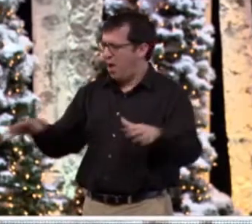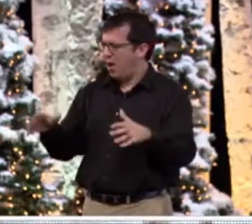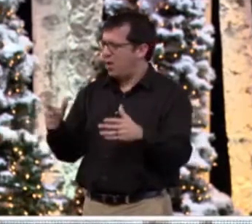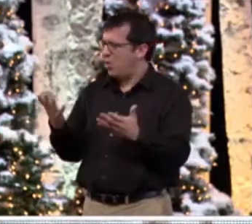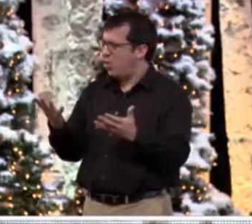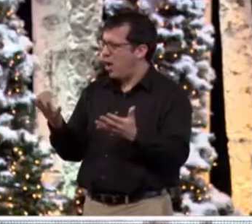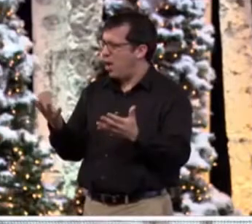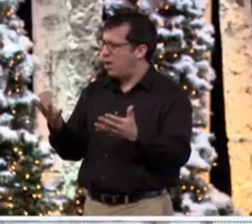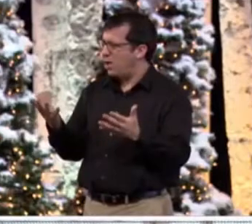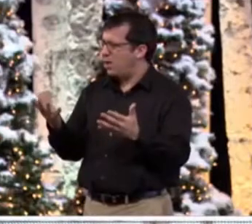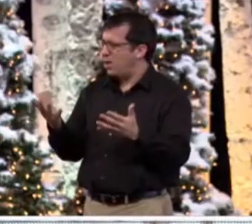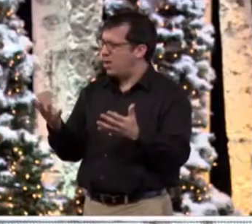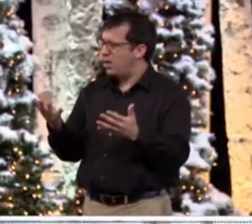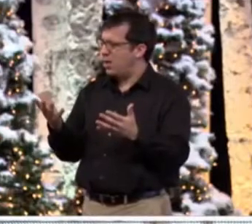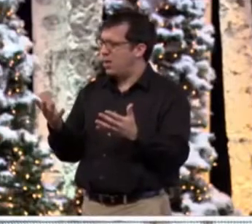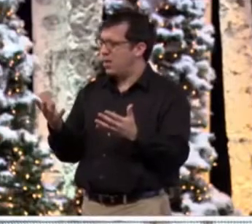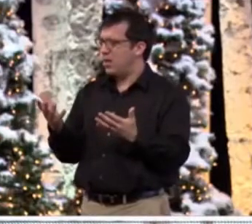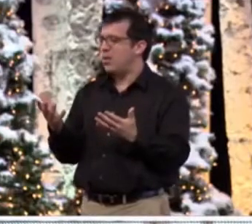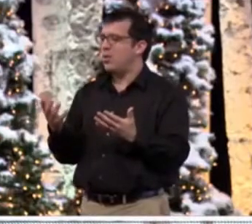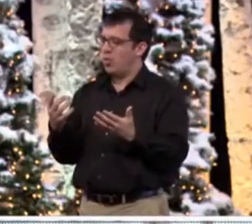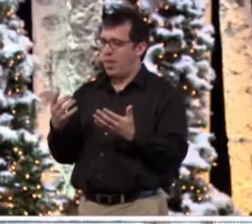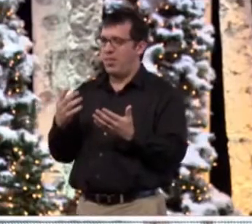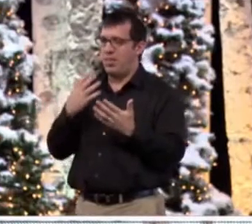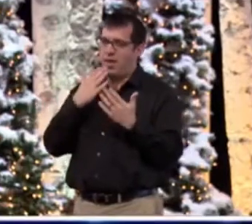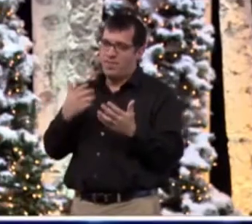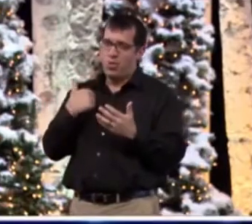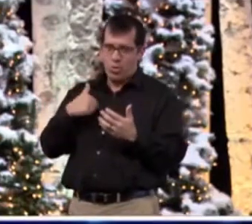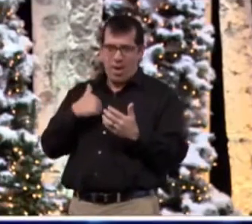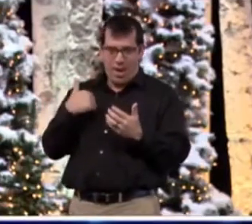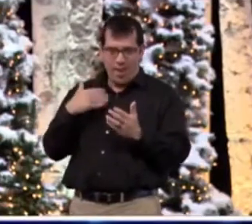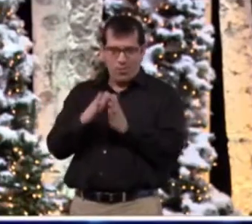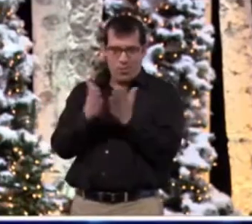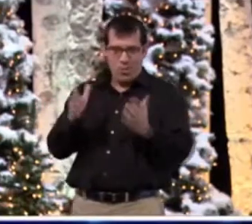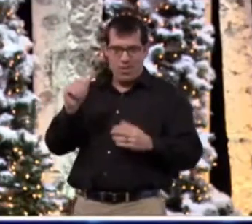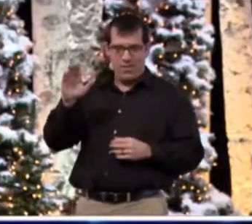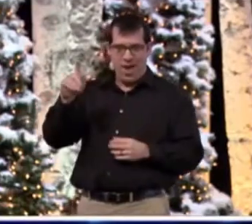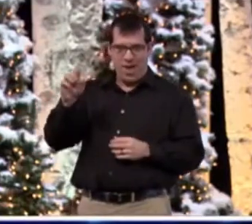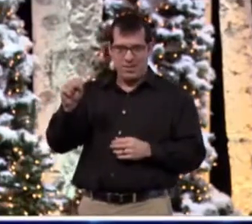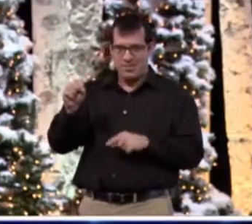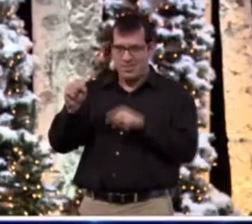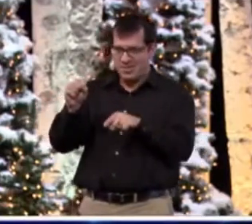पुस्तकमा मण्डली कसरी विस्तार भएको थियो भन्ने कुरा लेखिएको छ।